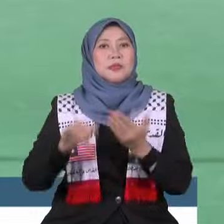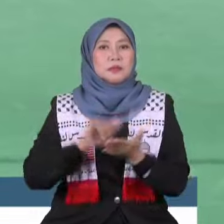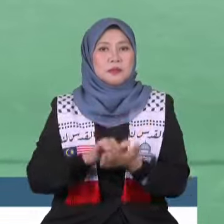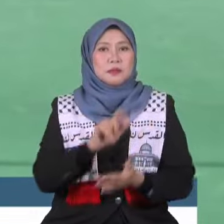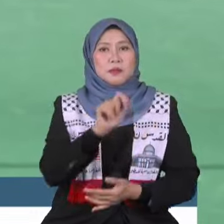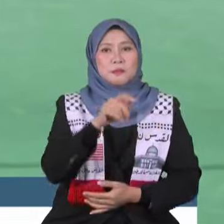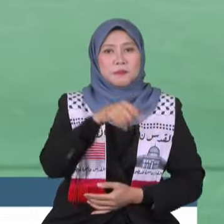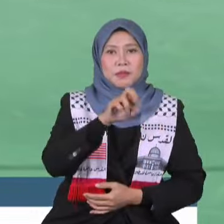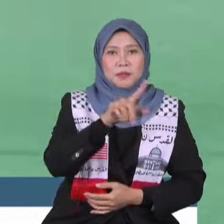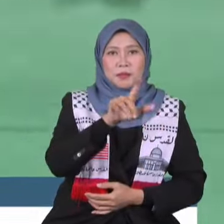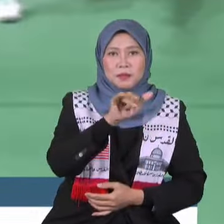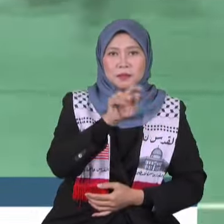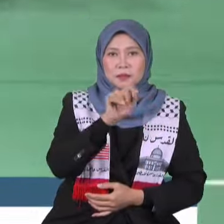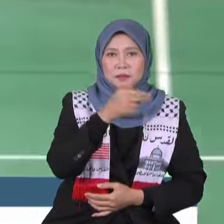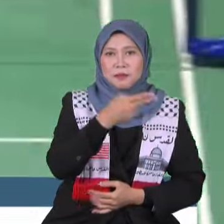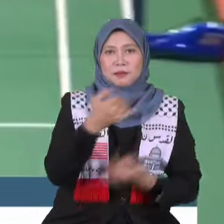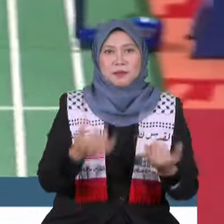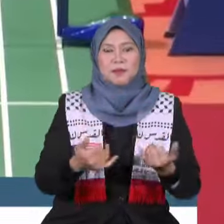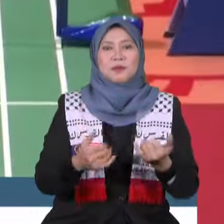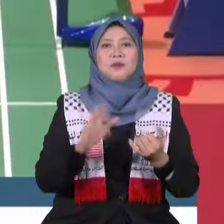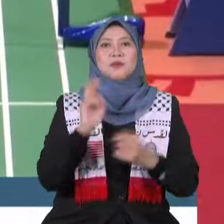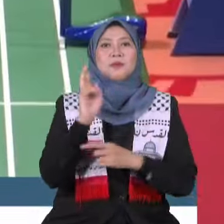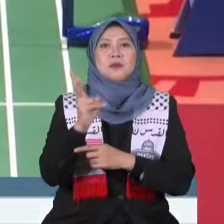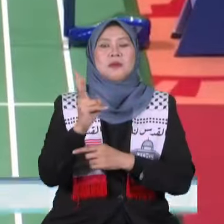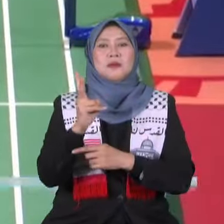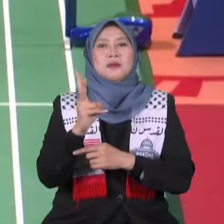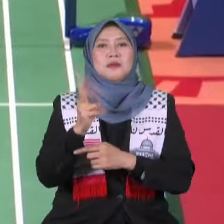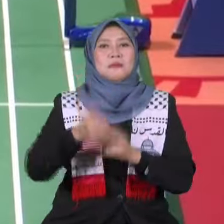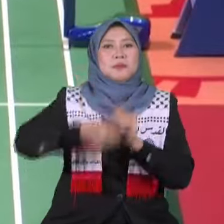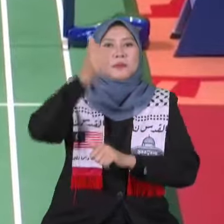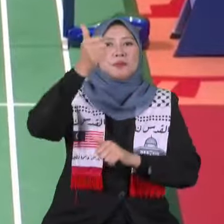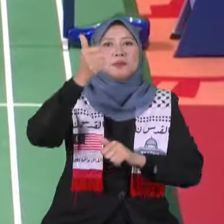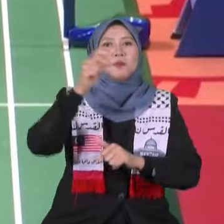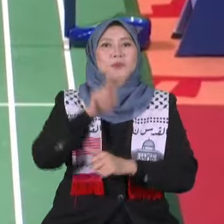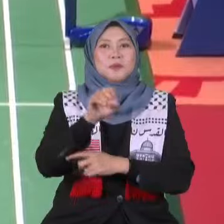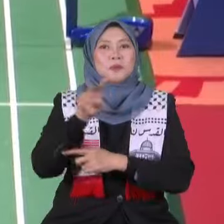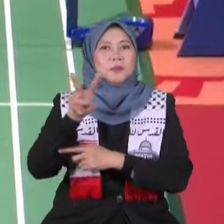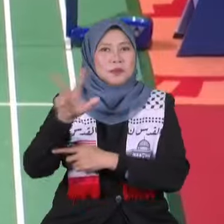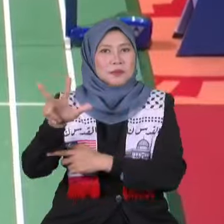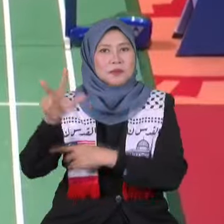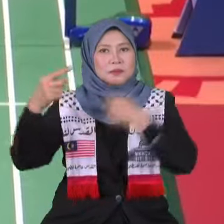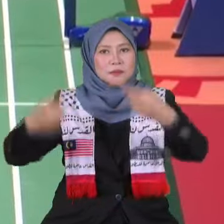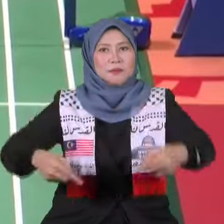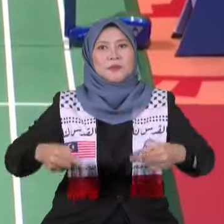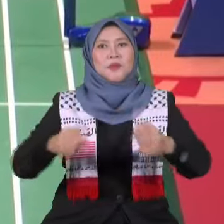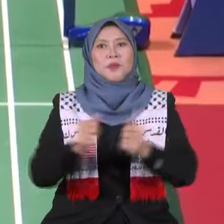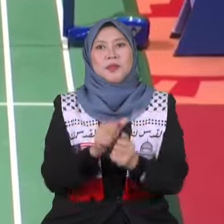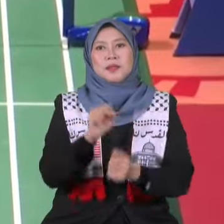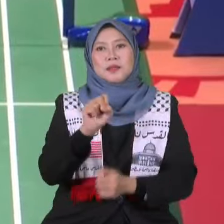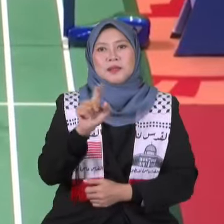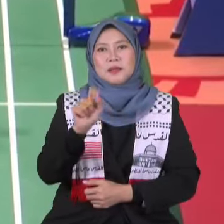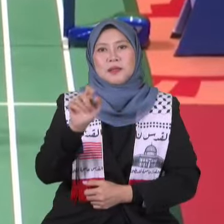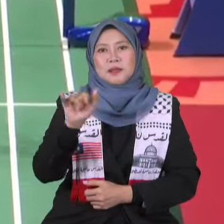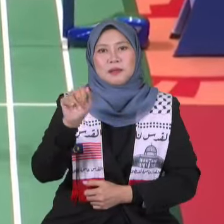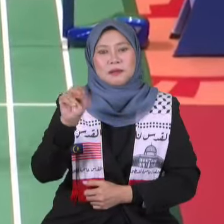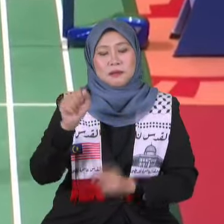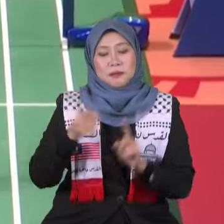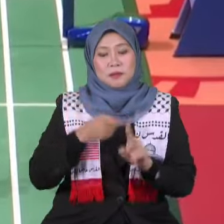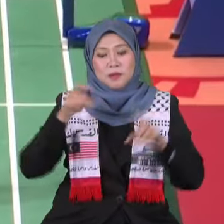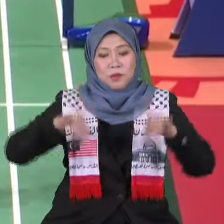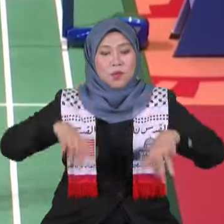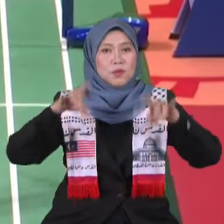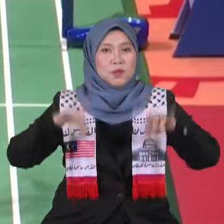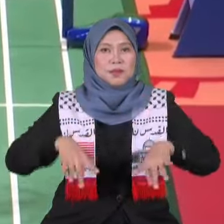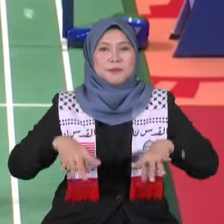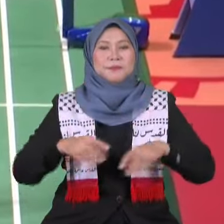Pelitina yang juga naib juara edisi 2023 akan berdepan pilihan ke-8 kejohanan Setiana Mapasa Angel Yu dari Australia pada